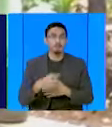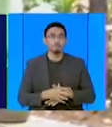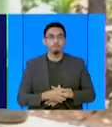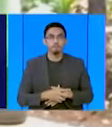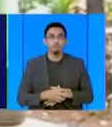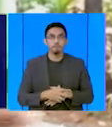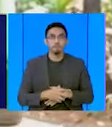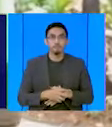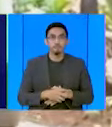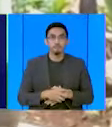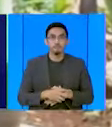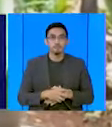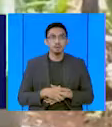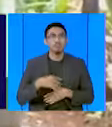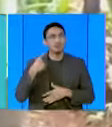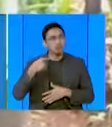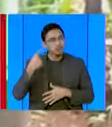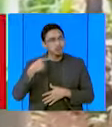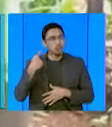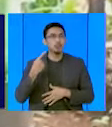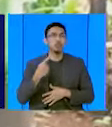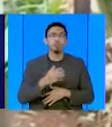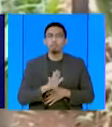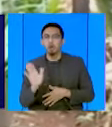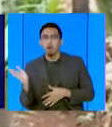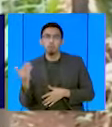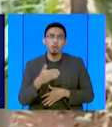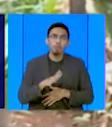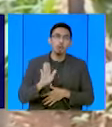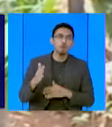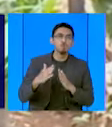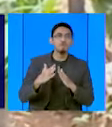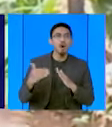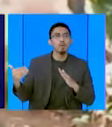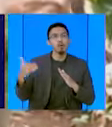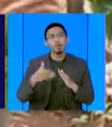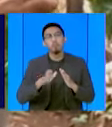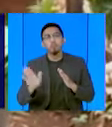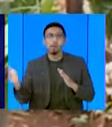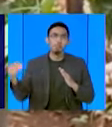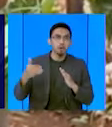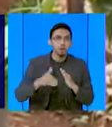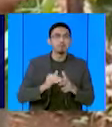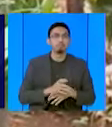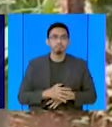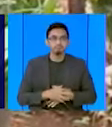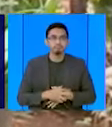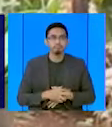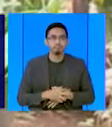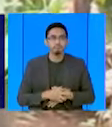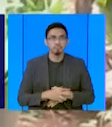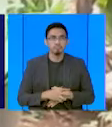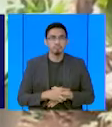Karena belakangan ini sering mondar mandir di halaman rumah saya. Kalau korban itu biasanya di sini mainnya di bawah rumah saya,